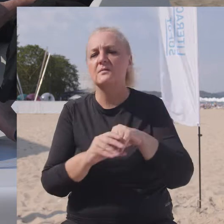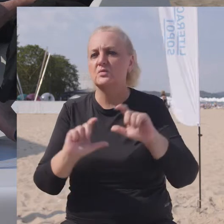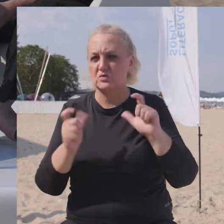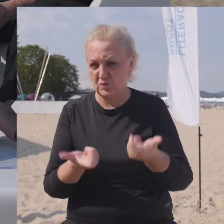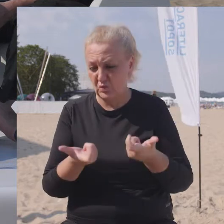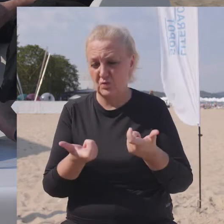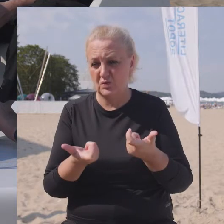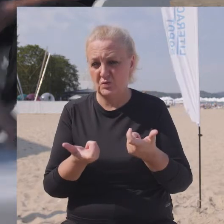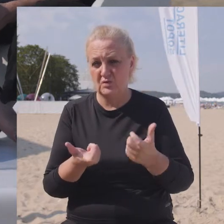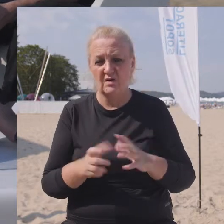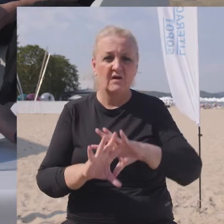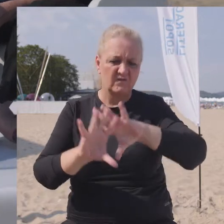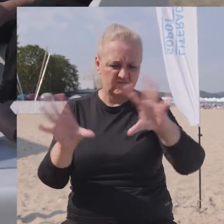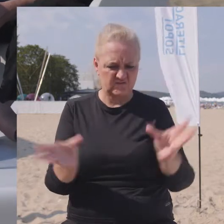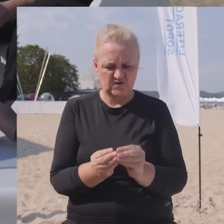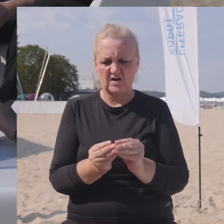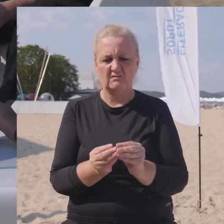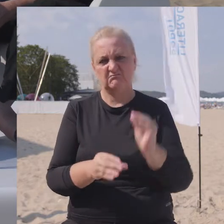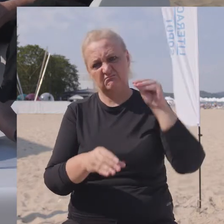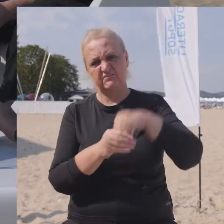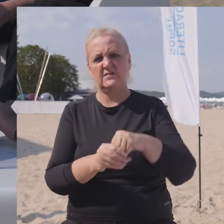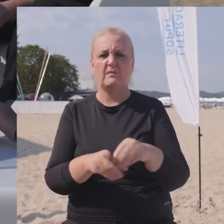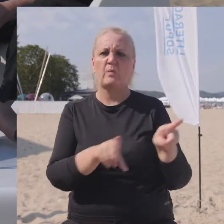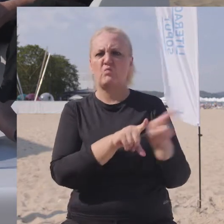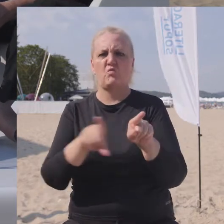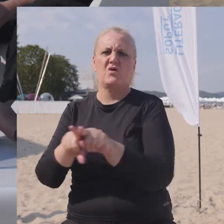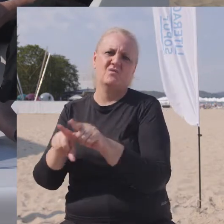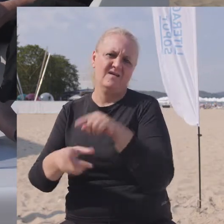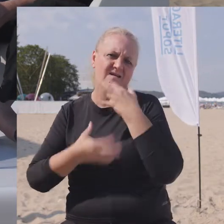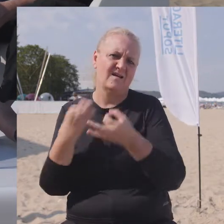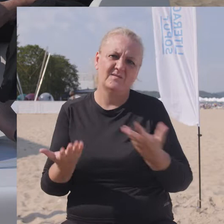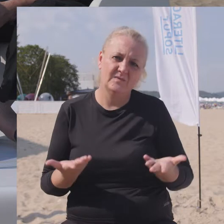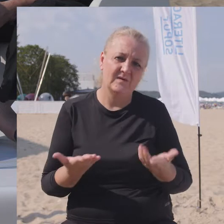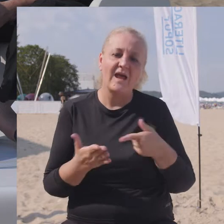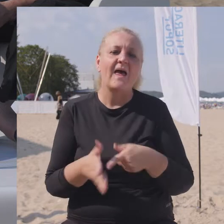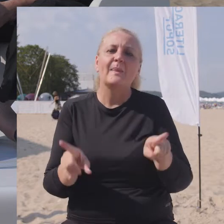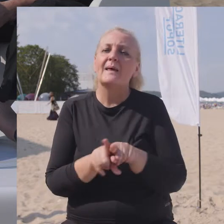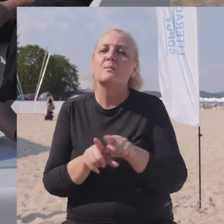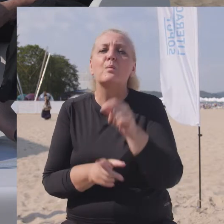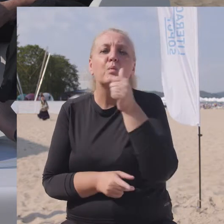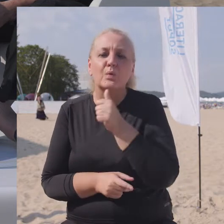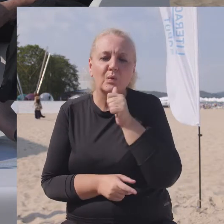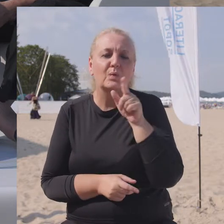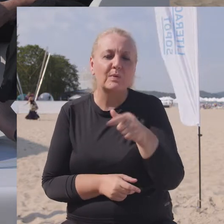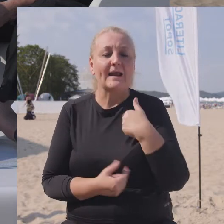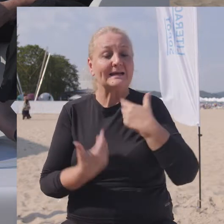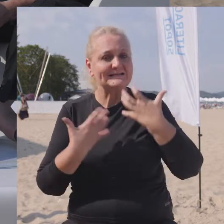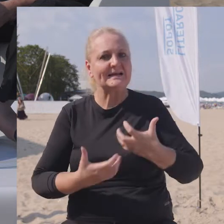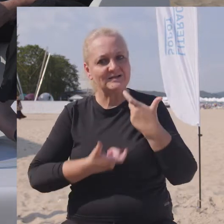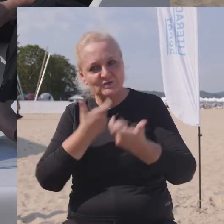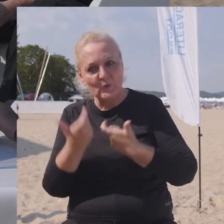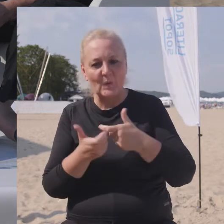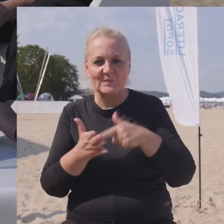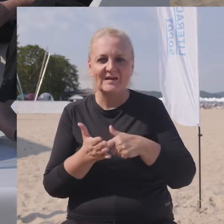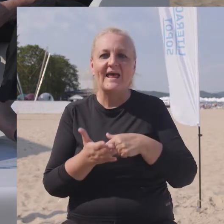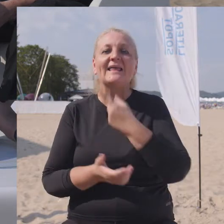wrzucanie tego do, robienie z tego jakiejś takiej pulpy i zarazem próbę, to co chciałam zrobić też przy